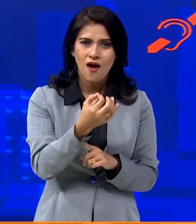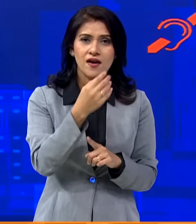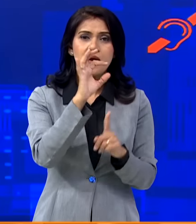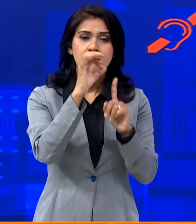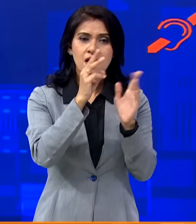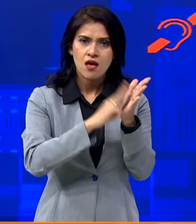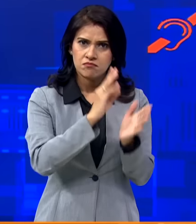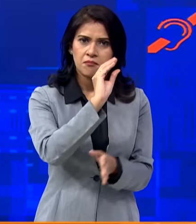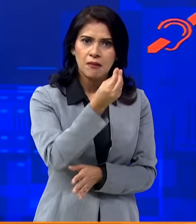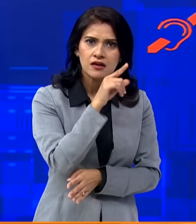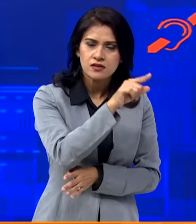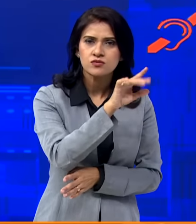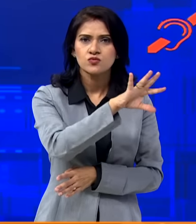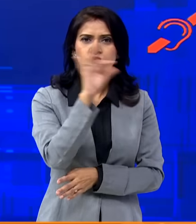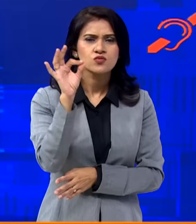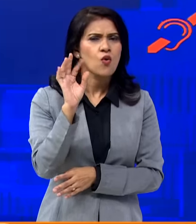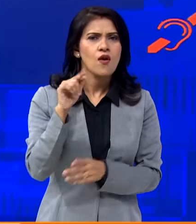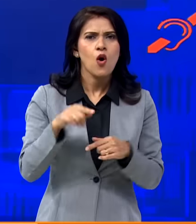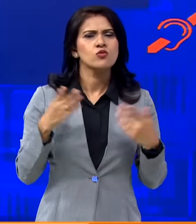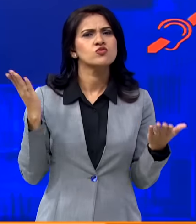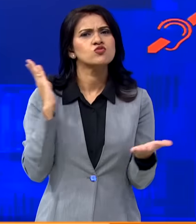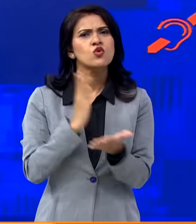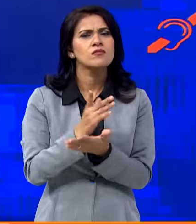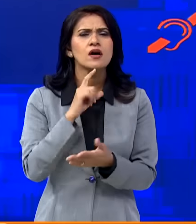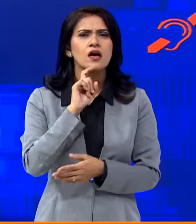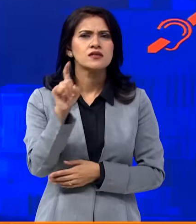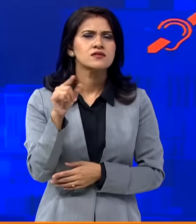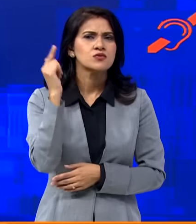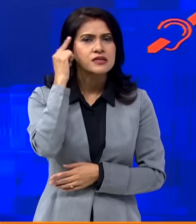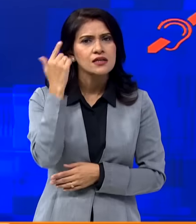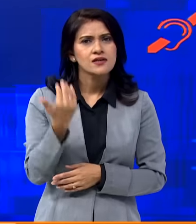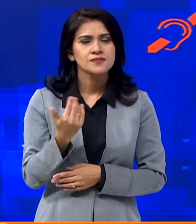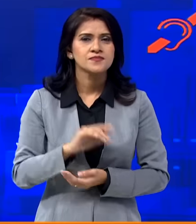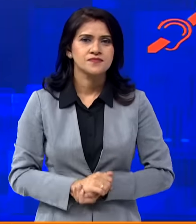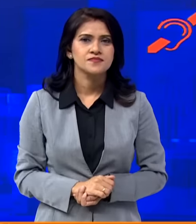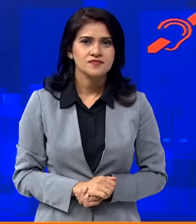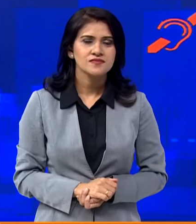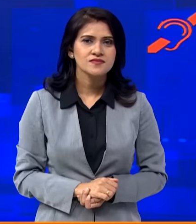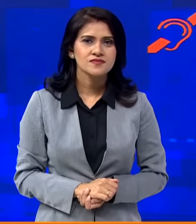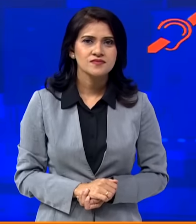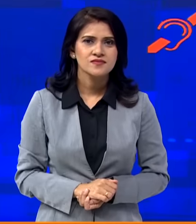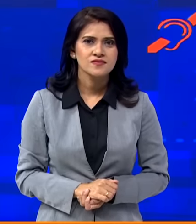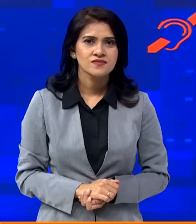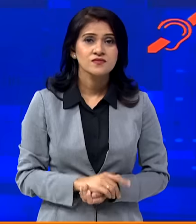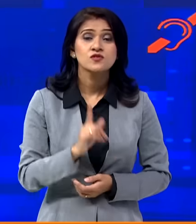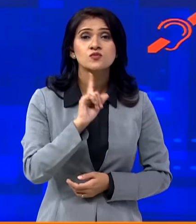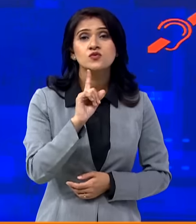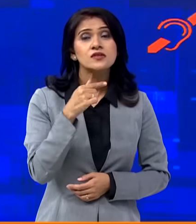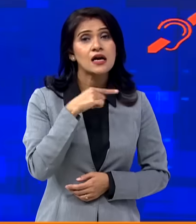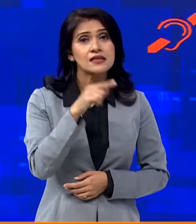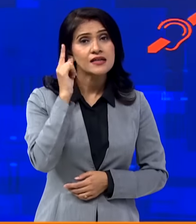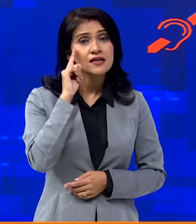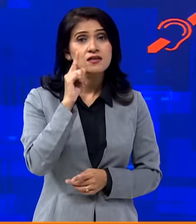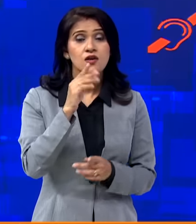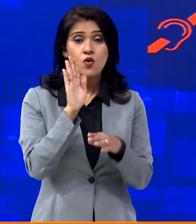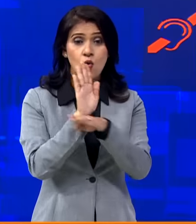में है या फिर इससे विरोध में हुए नहीं मैं ऐसा मानता हूं कि कांग्रेस पार्टी में सबसे ज्यादा लोकप्रिय